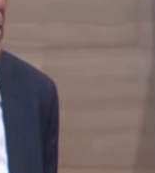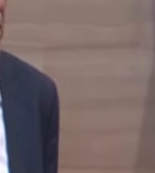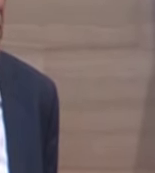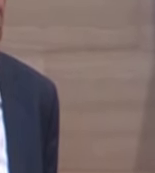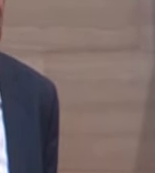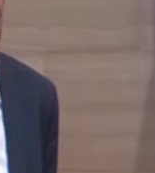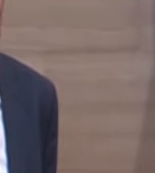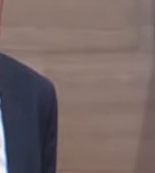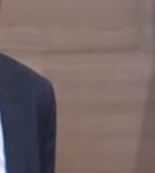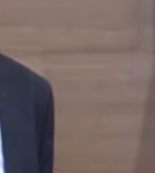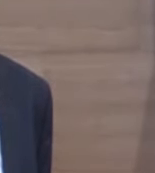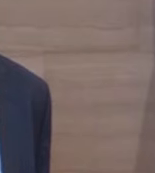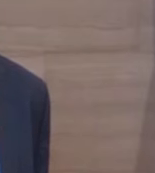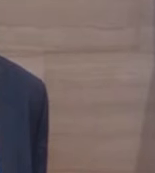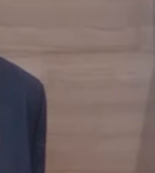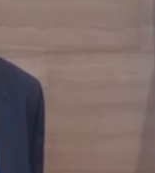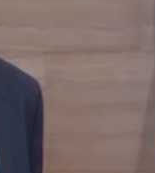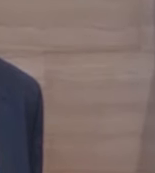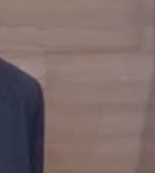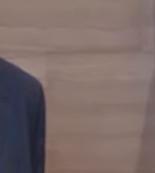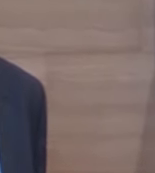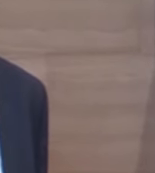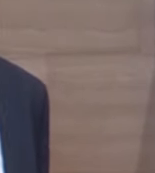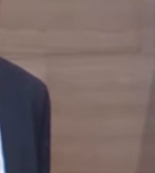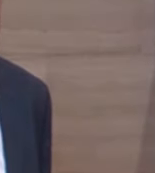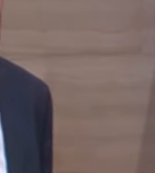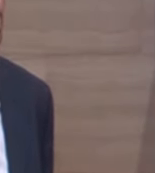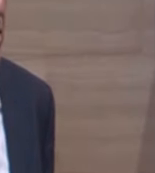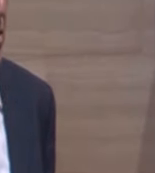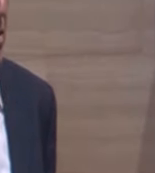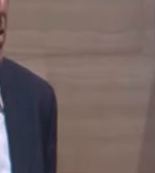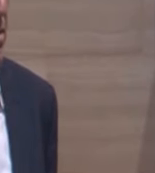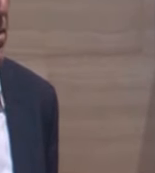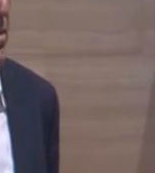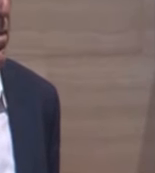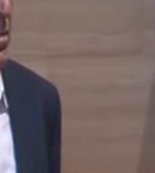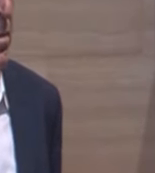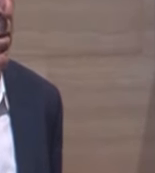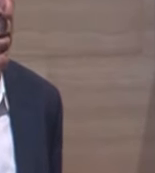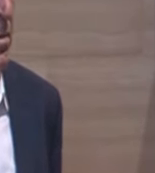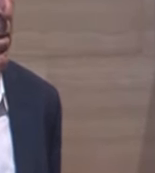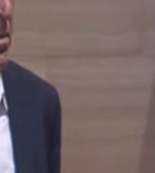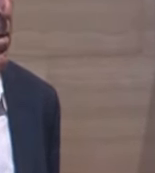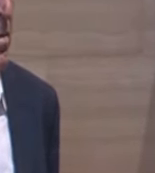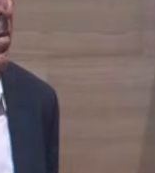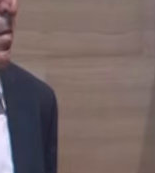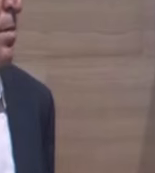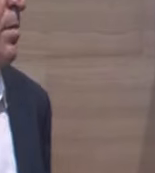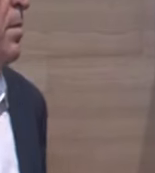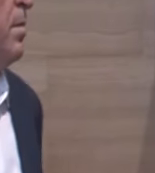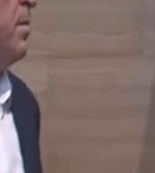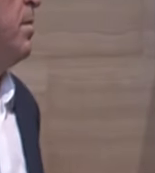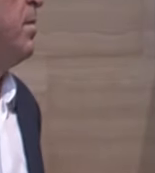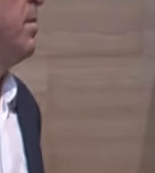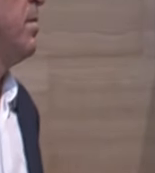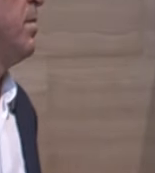بيروت لتسهيل اتخاذ هذا القرار ولكن القرار يبقى قرار الافرقاء للوصول الى